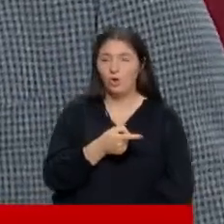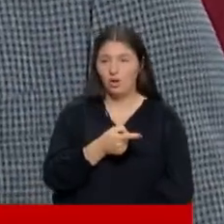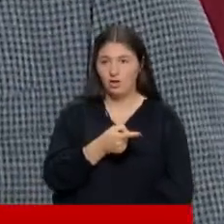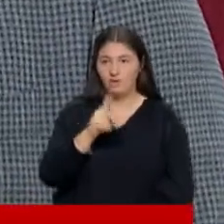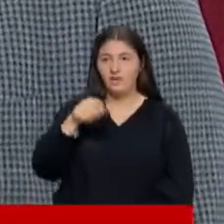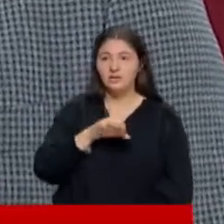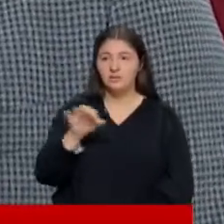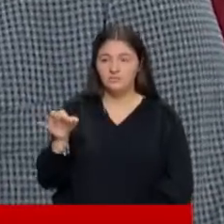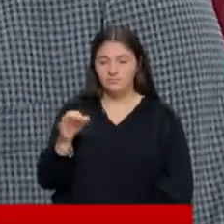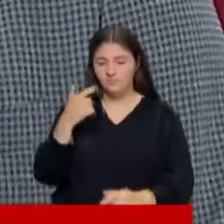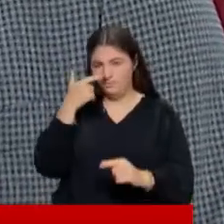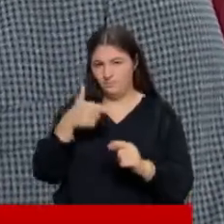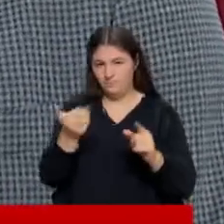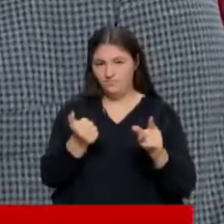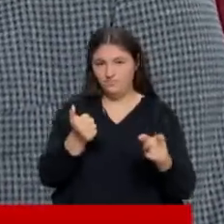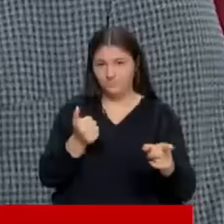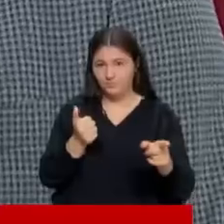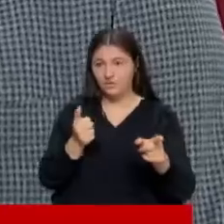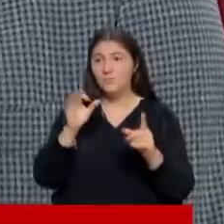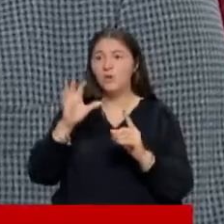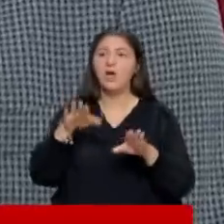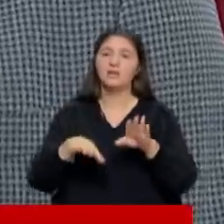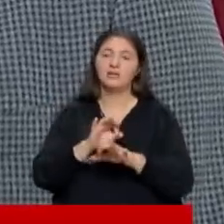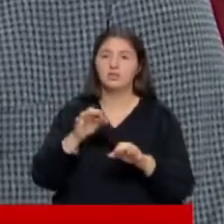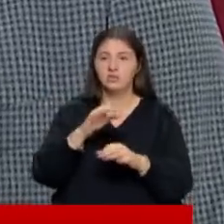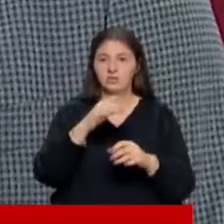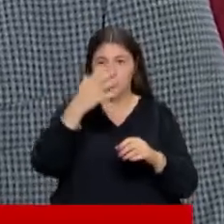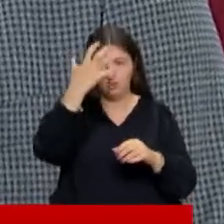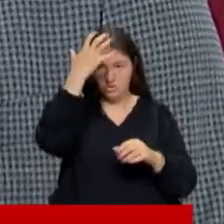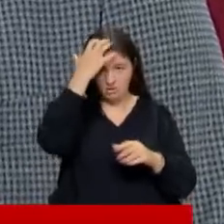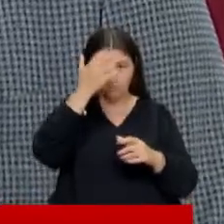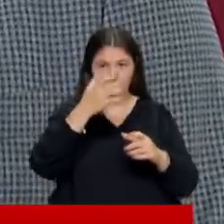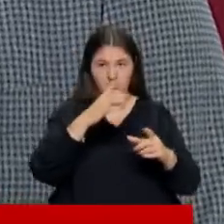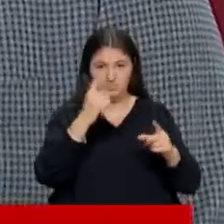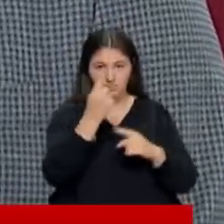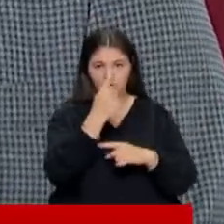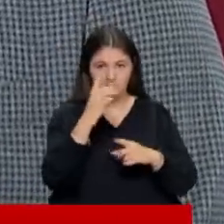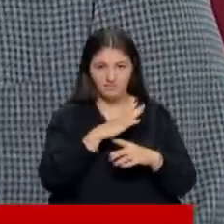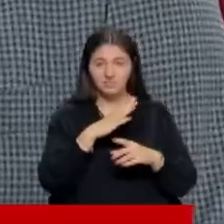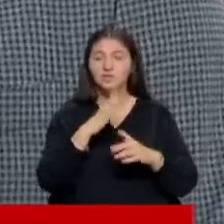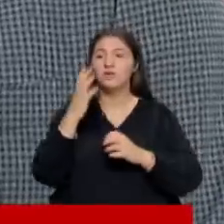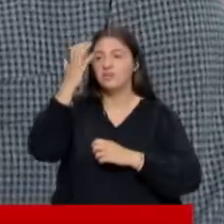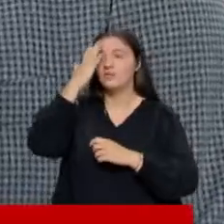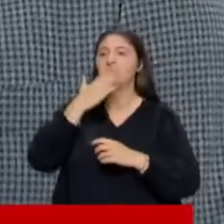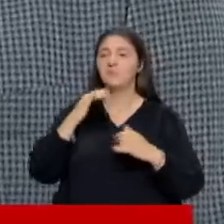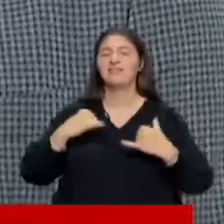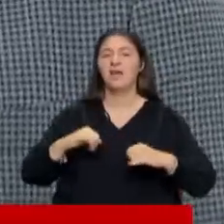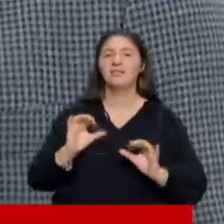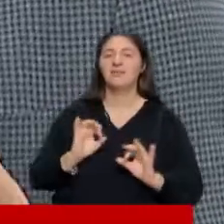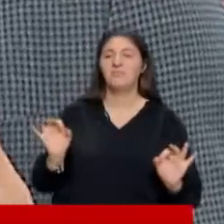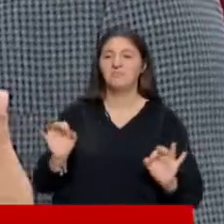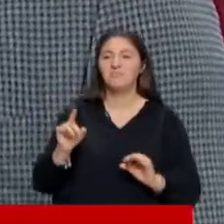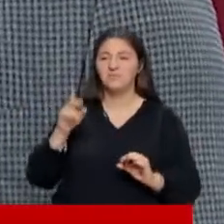vergisiz mazot alıyor böyle daha daha yaşanıyordu hani yok şapka yoktu ama tatil modunda